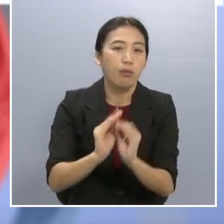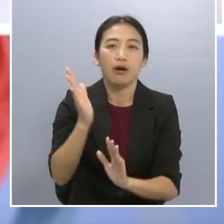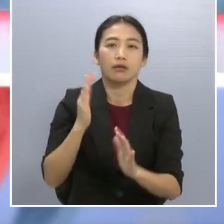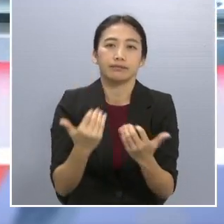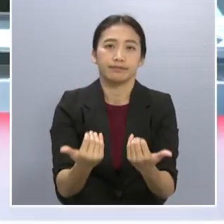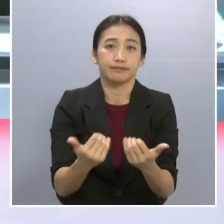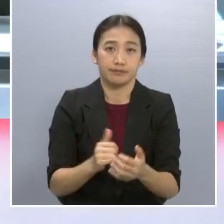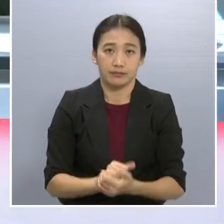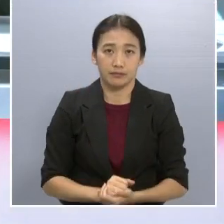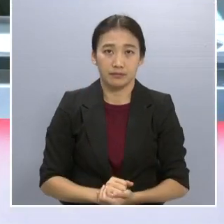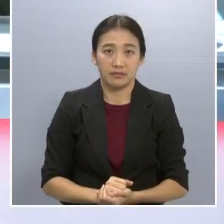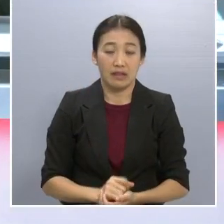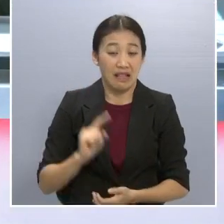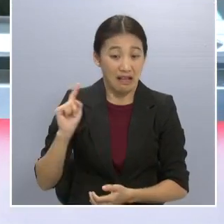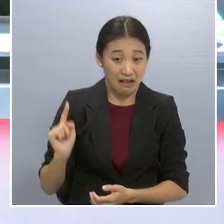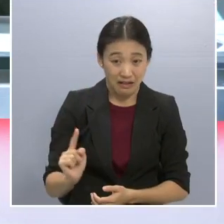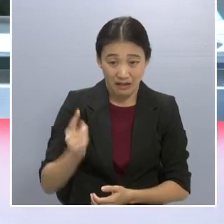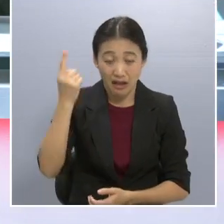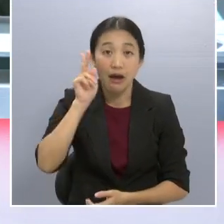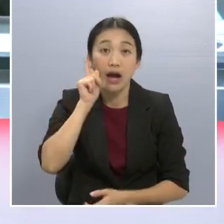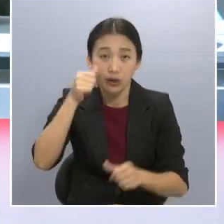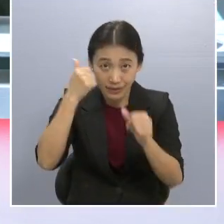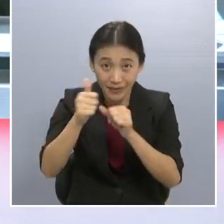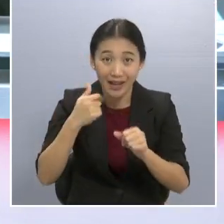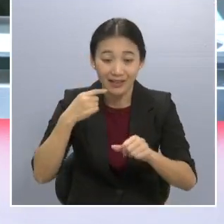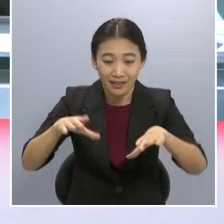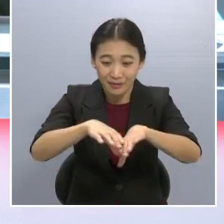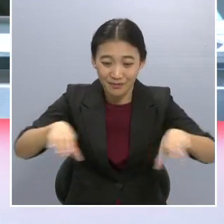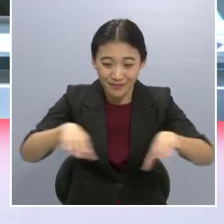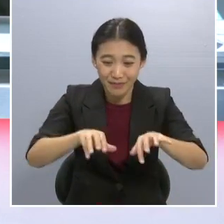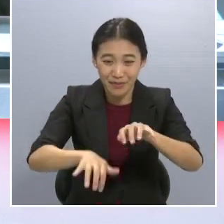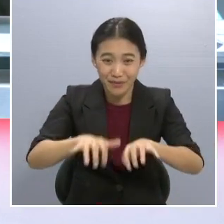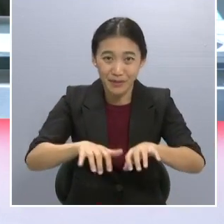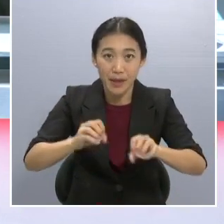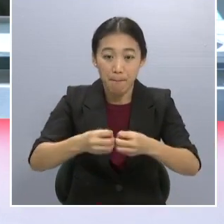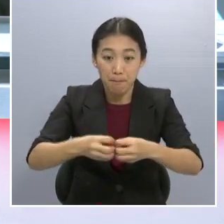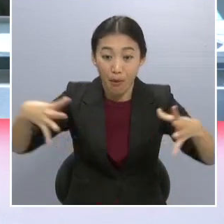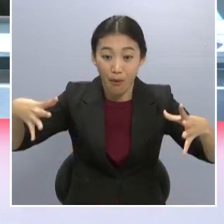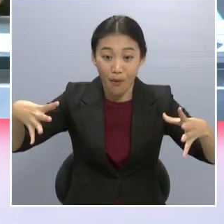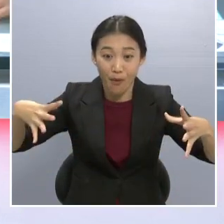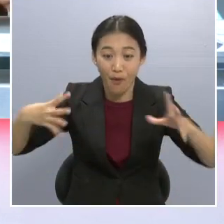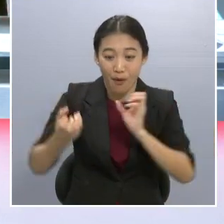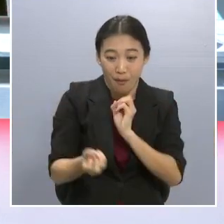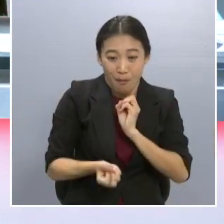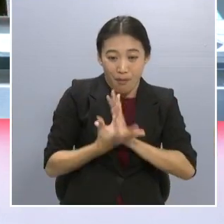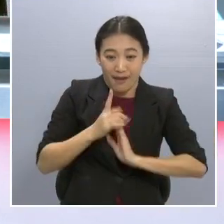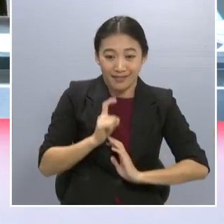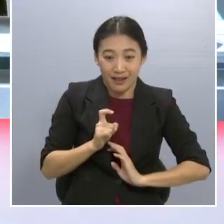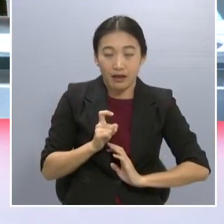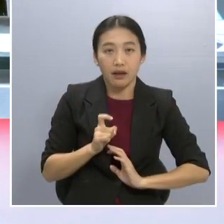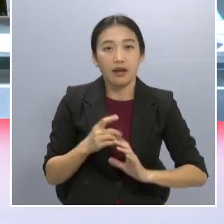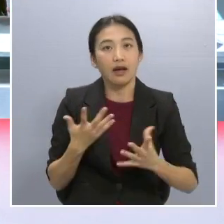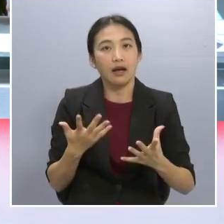งแต่ตอนแรกบอกคีย์บอร์ดระเบิดจำได้ใช่ไหมบอกคีย์บอร์ดระเบิดเสร็จปุ๊บอ้าวกลายมาเป็นว่ามีพกอาวุธปืนเข้าไป ด้